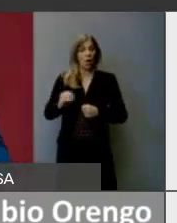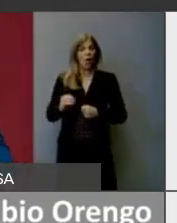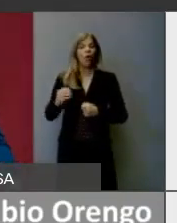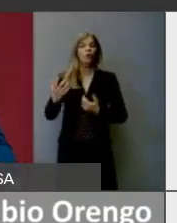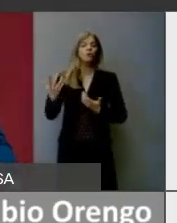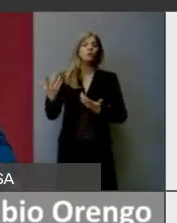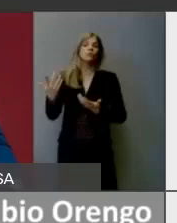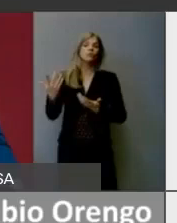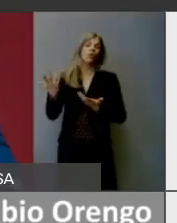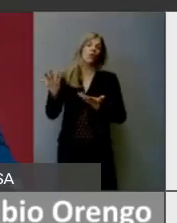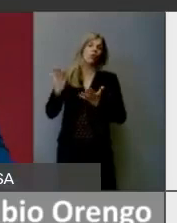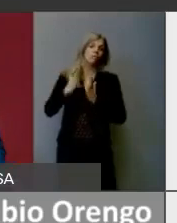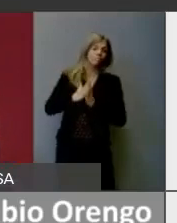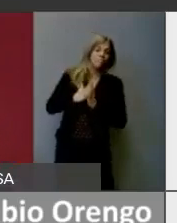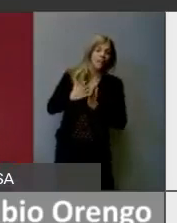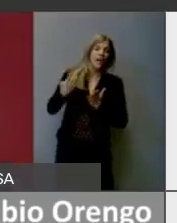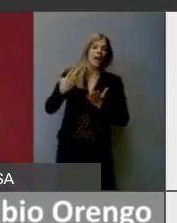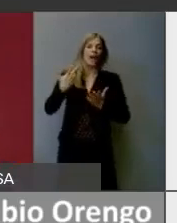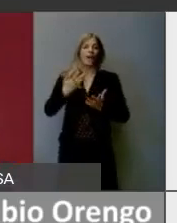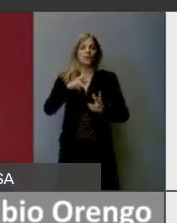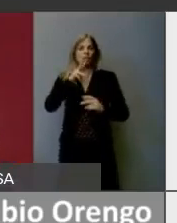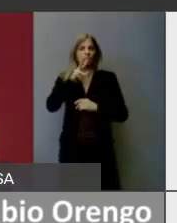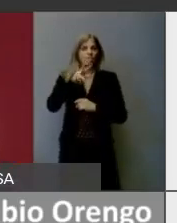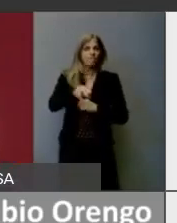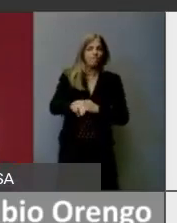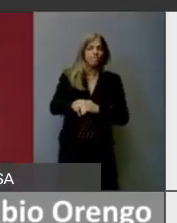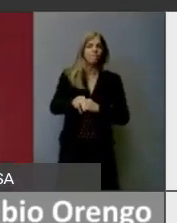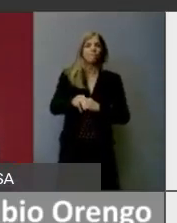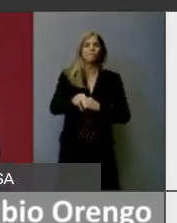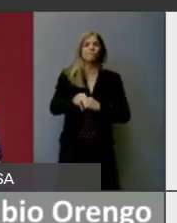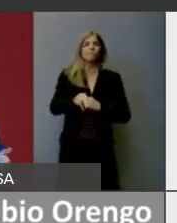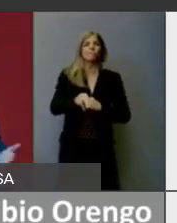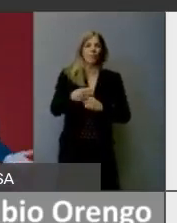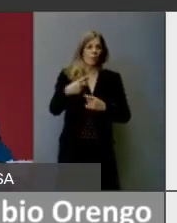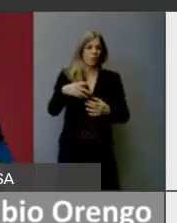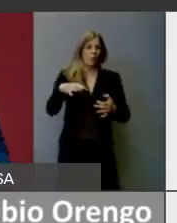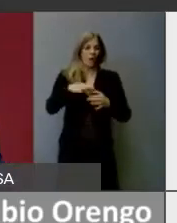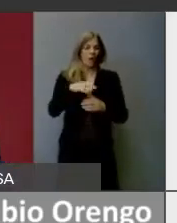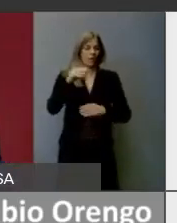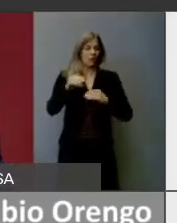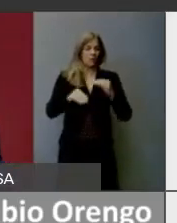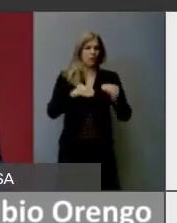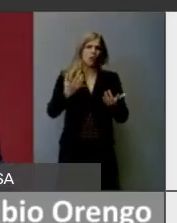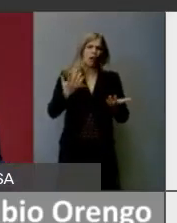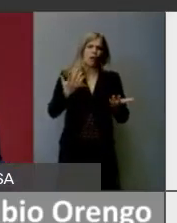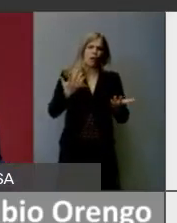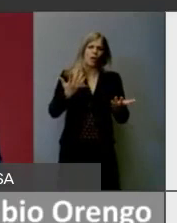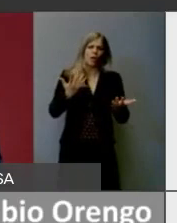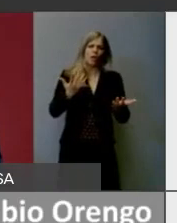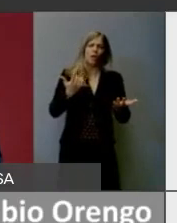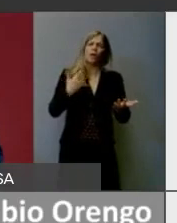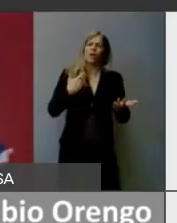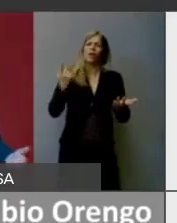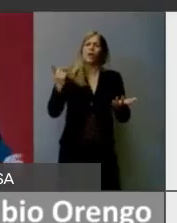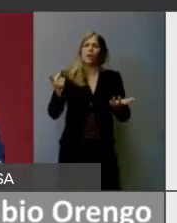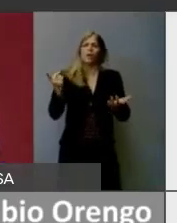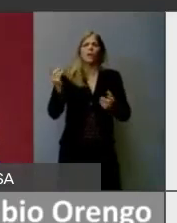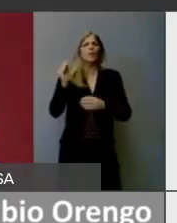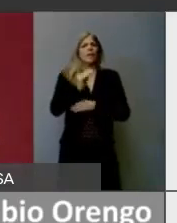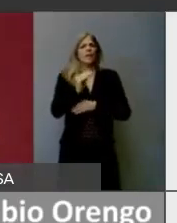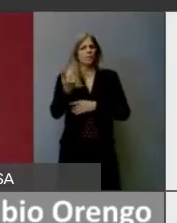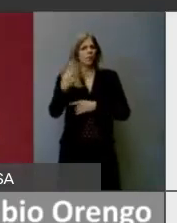riferire in merito a questa interrogazione l'intenzione, la volontà di apporre una targa in